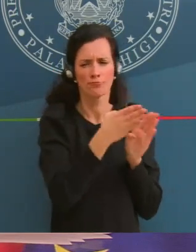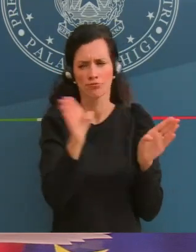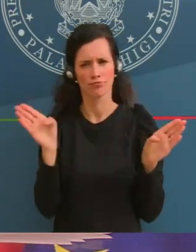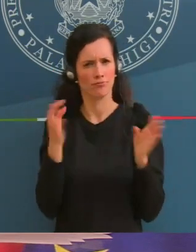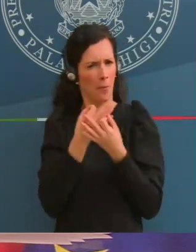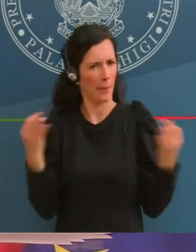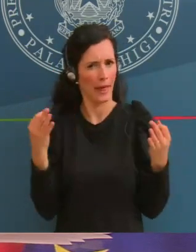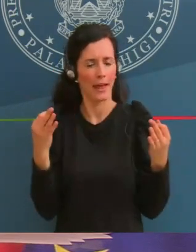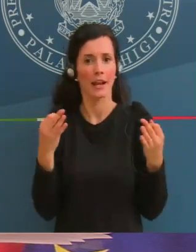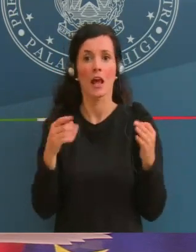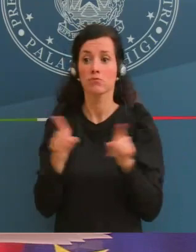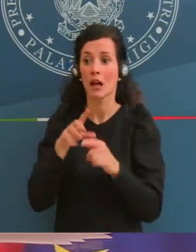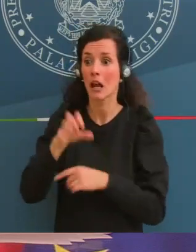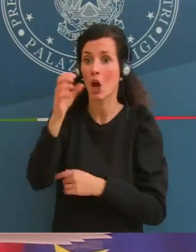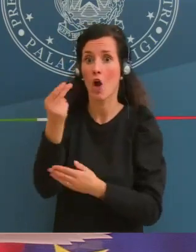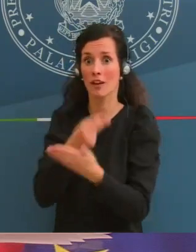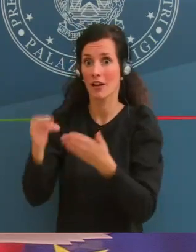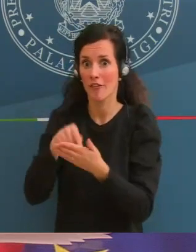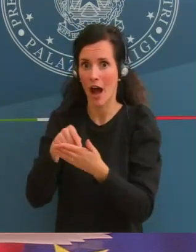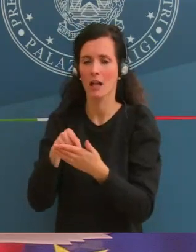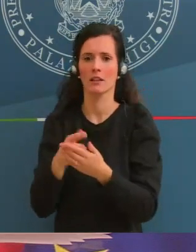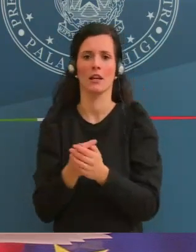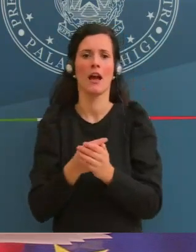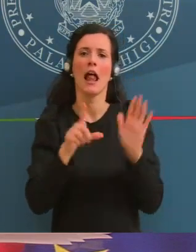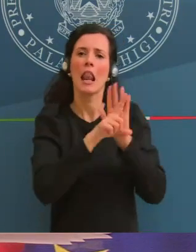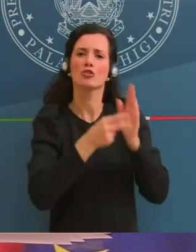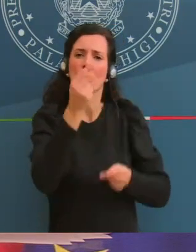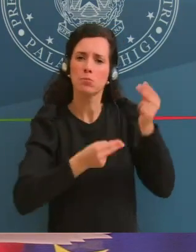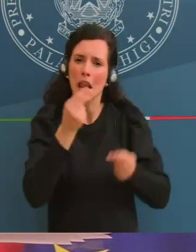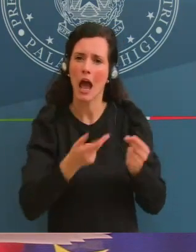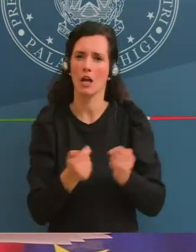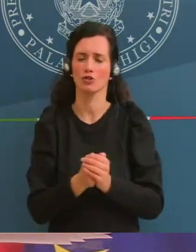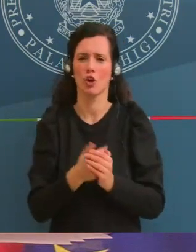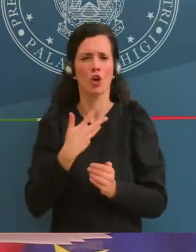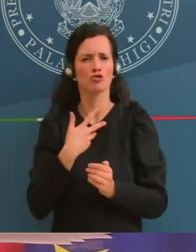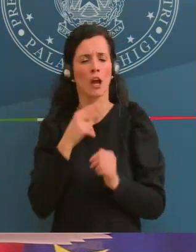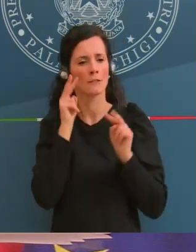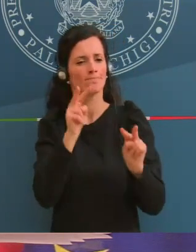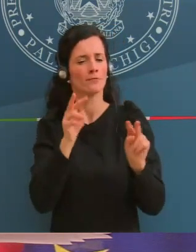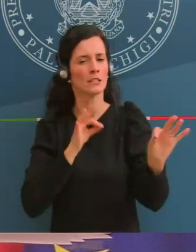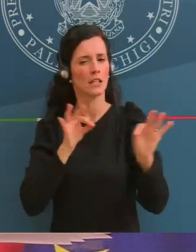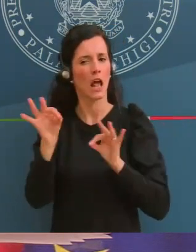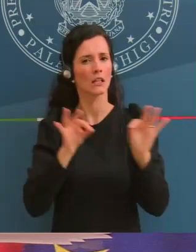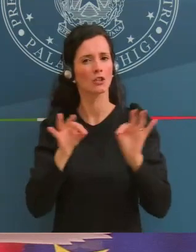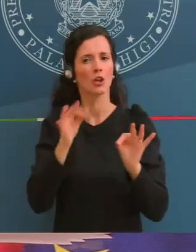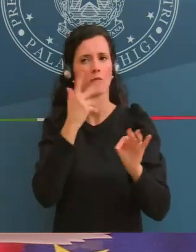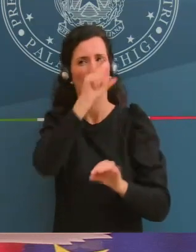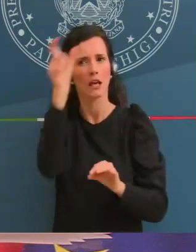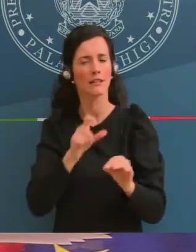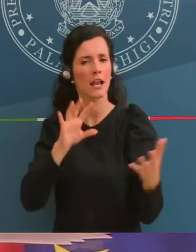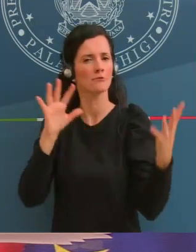deve anche misurarsi su quelle che sono le riforme fondamentali e alcune di queste possono avere una